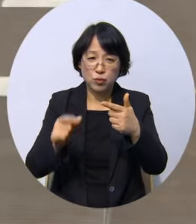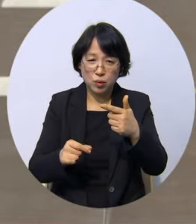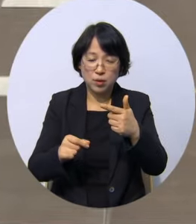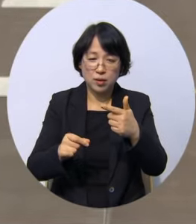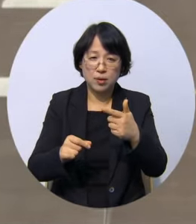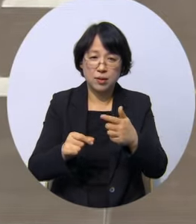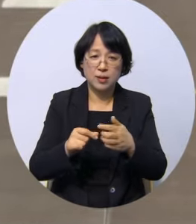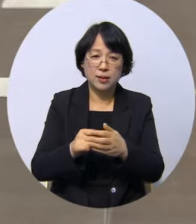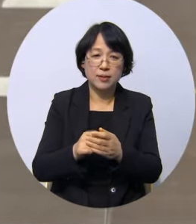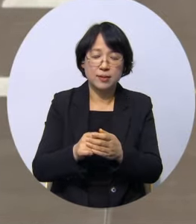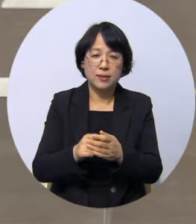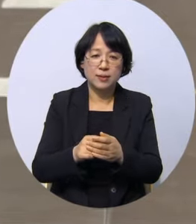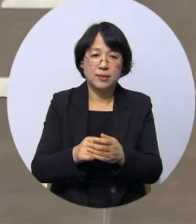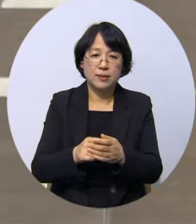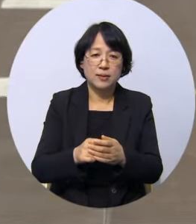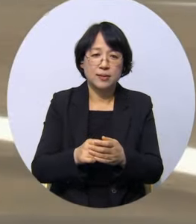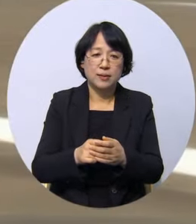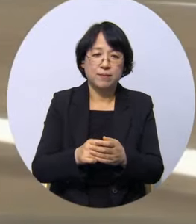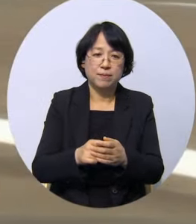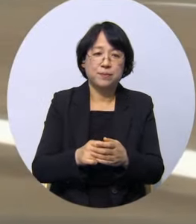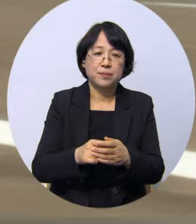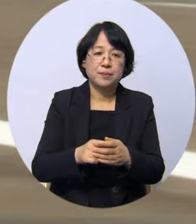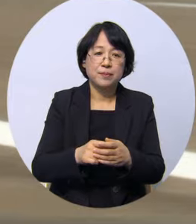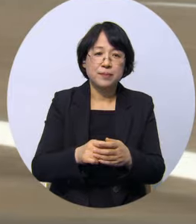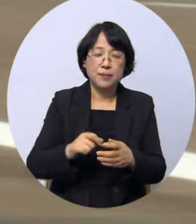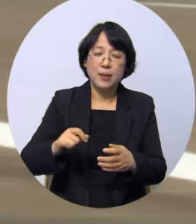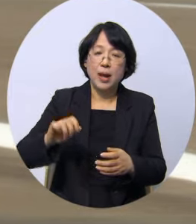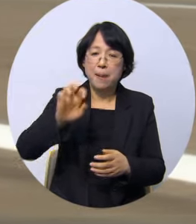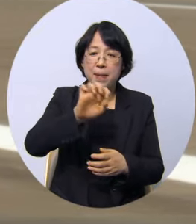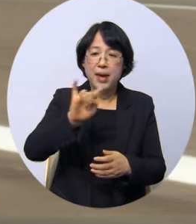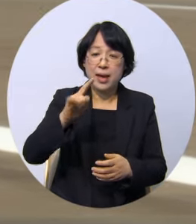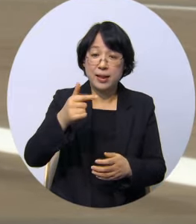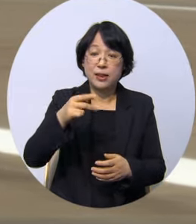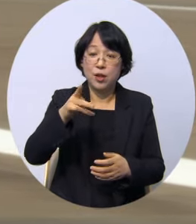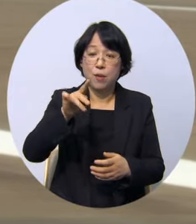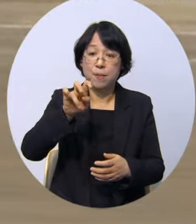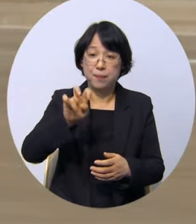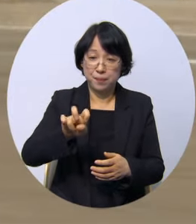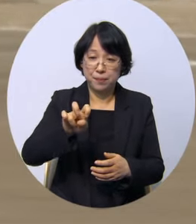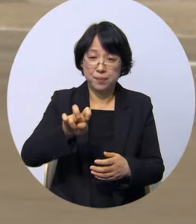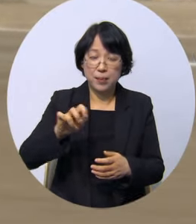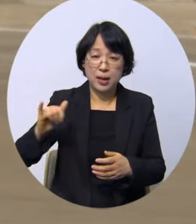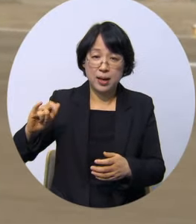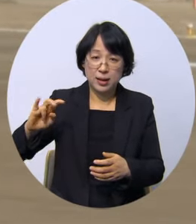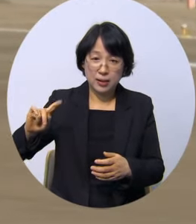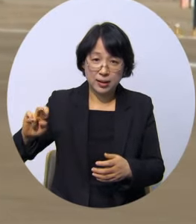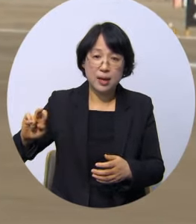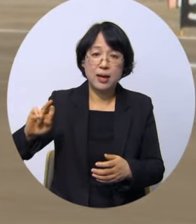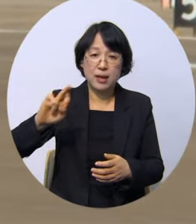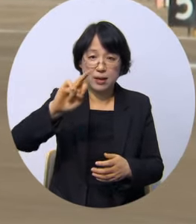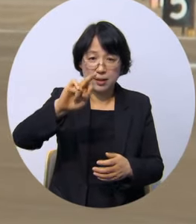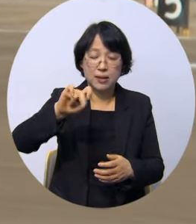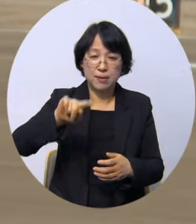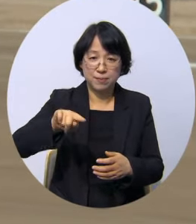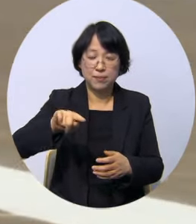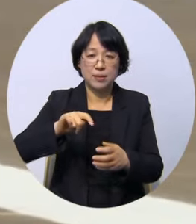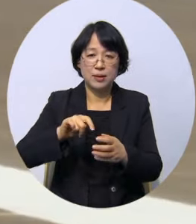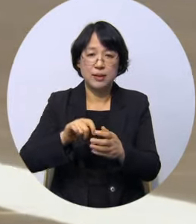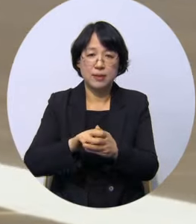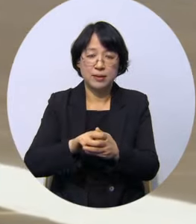앞둔 f42 팬텀이 활주로로 진입합니다 이어 f15k KF 16을 비롯한